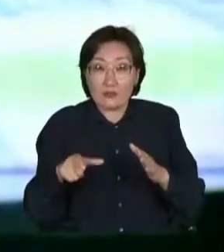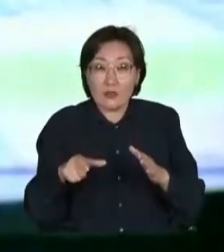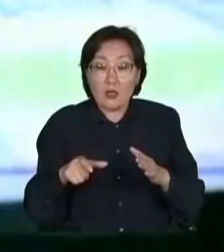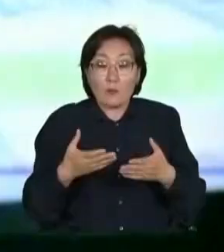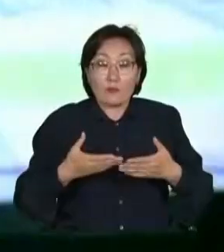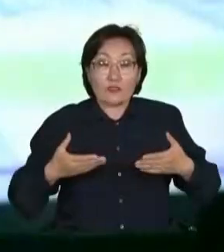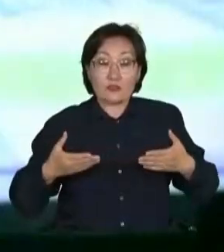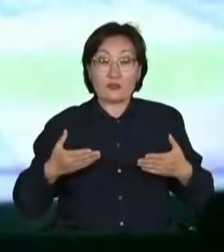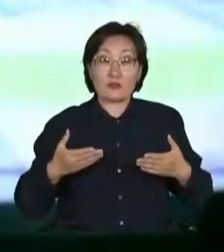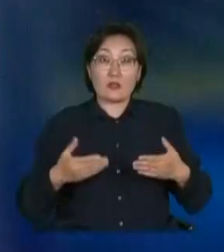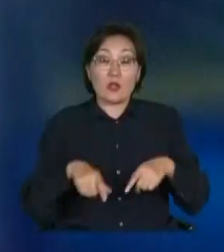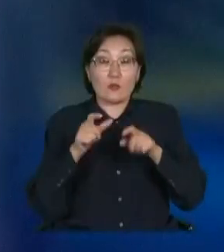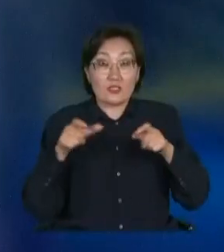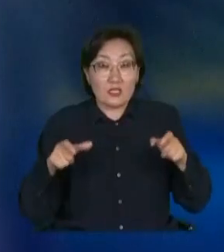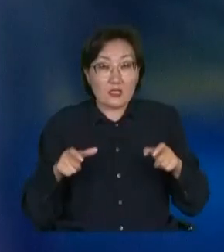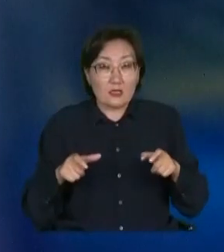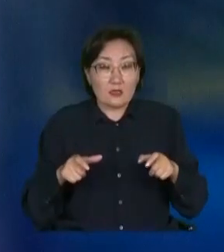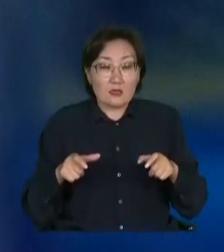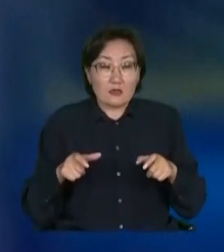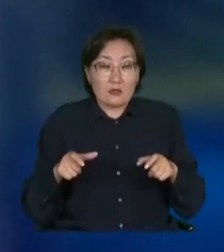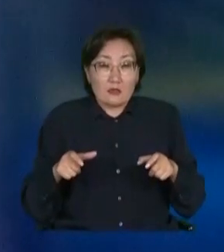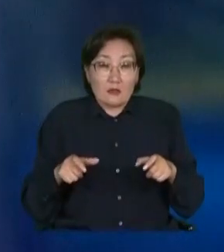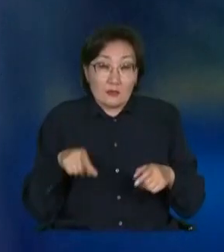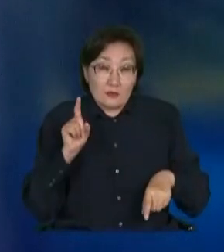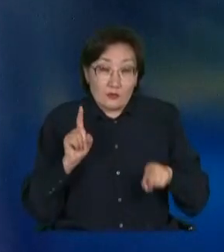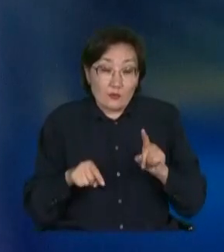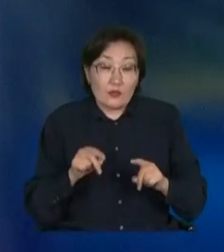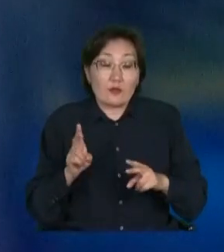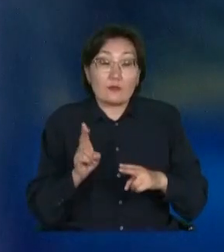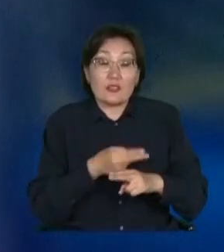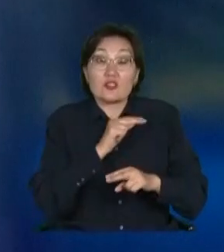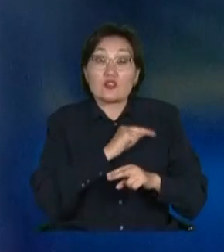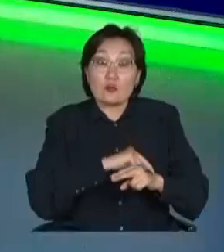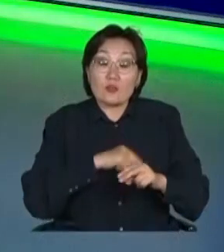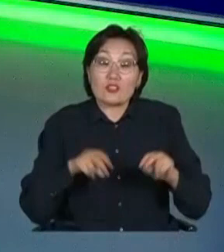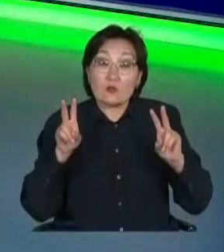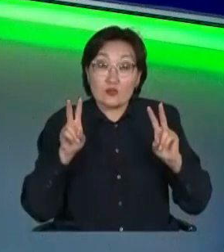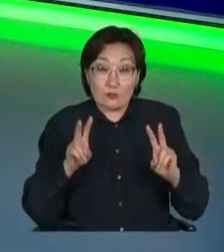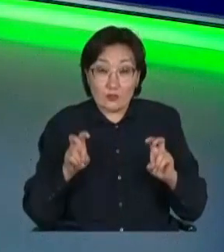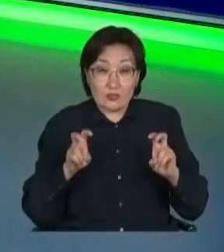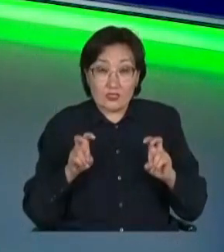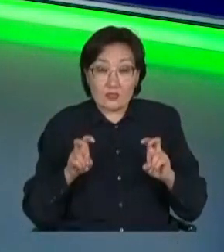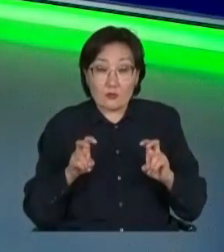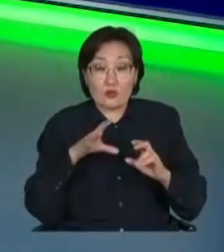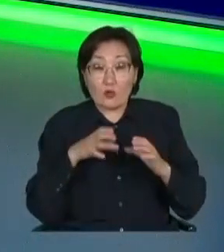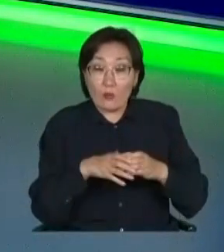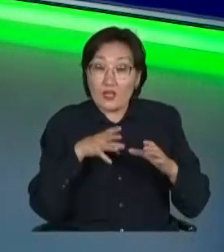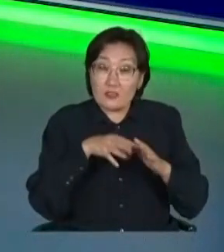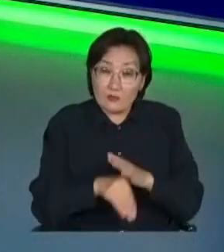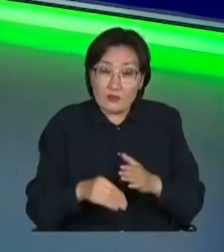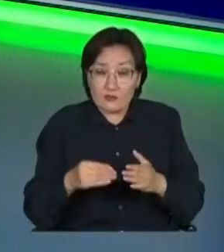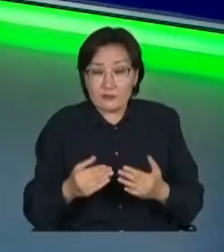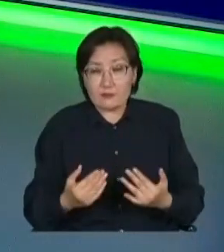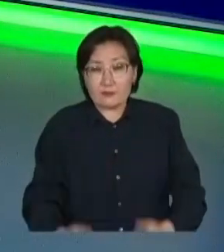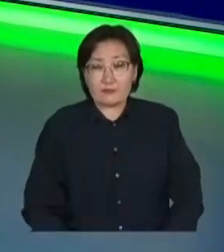мына жаңа айтып отырмыз, азаматтар саналды түрде де мысалы кейде жұмыссыз деген мысалы жаңа нені бар. Енді біз осы жерде бір жаңа айтып